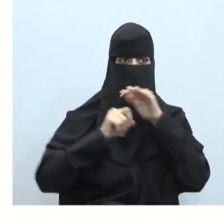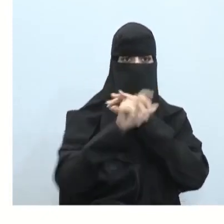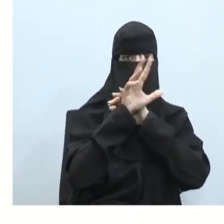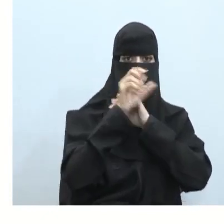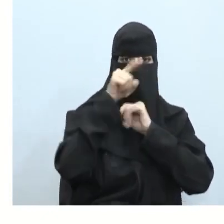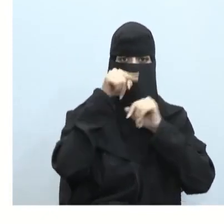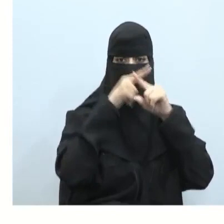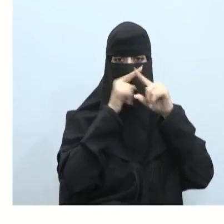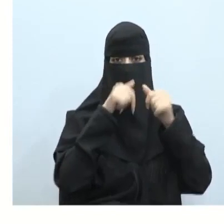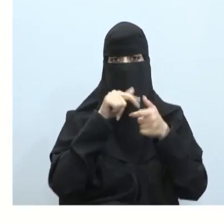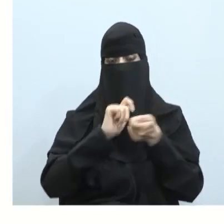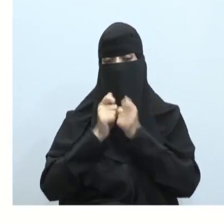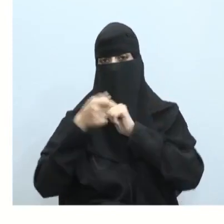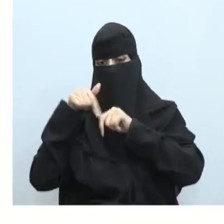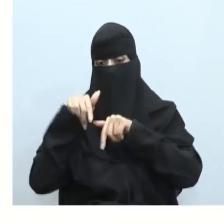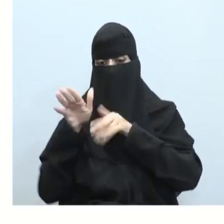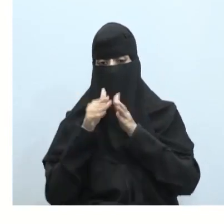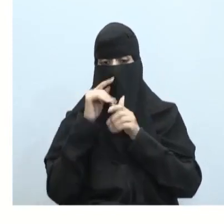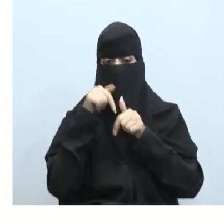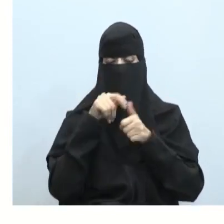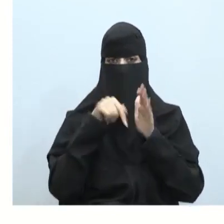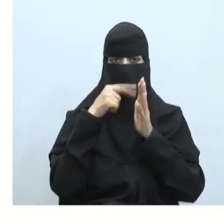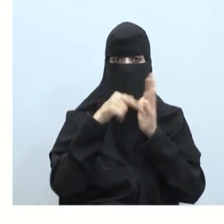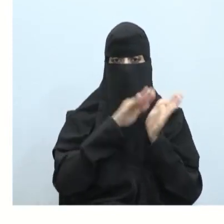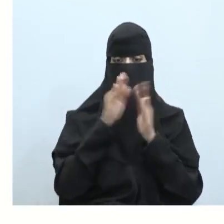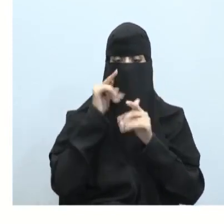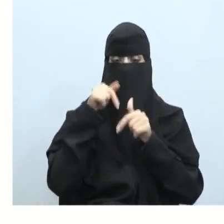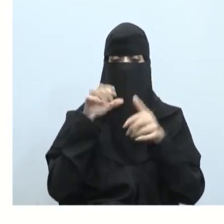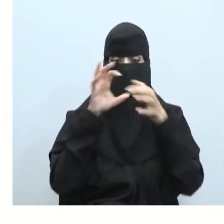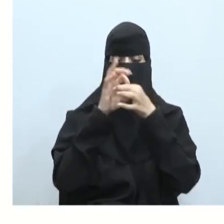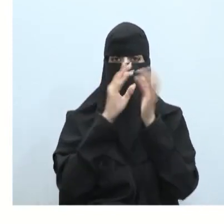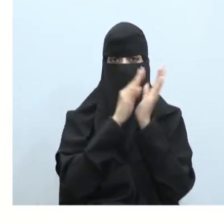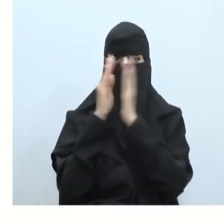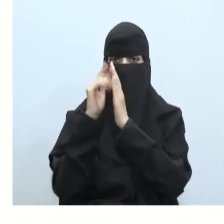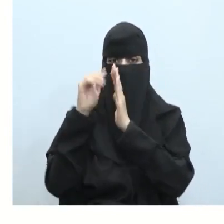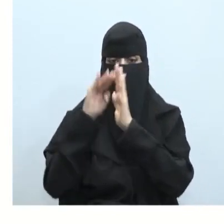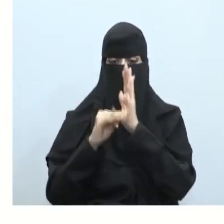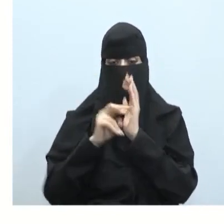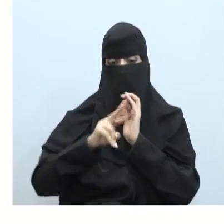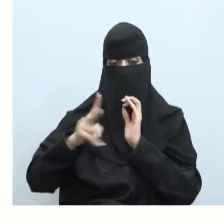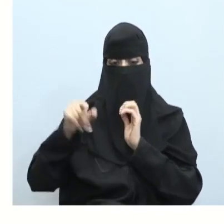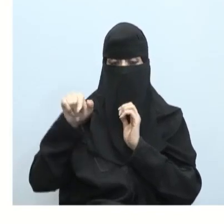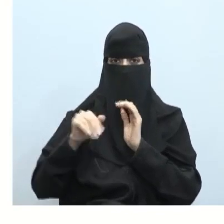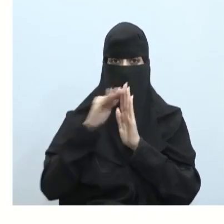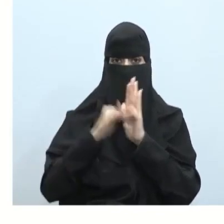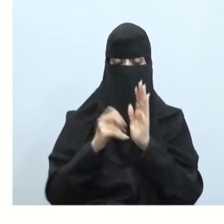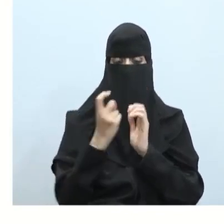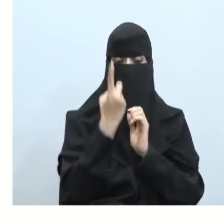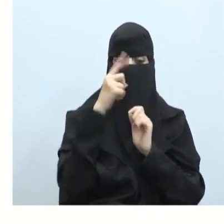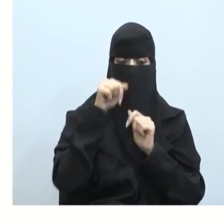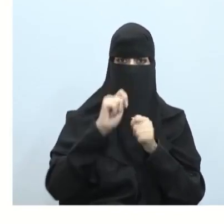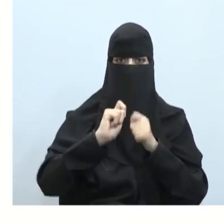هنالك خطا يقوم المترجم بتحويل البرنامج المصدر الى اللغه الاله ويتم ربط ملفات تعليمات البرمجيه المتعدده في برنامج واحد